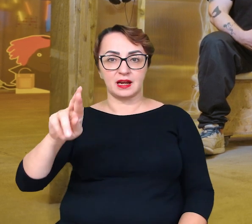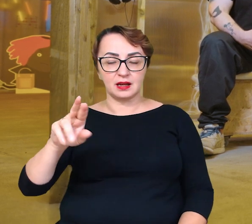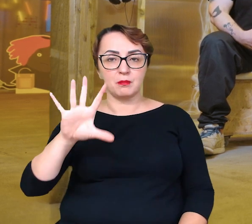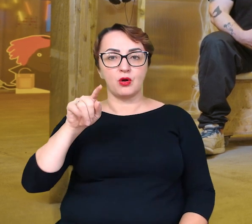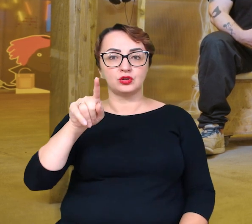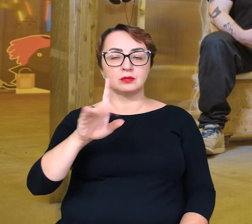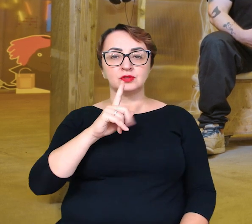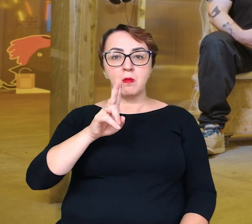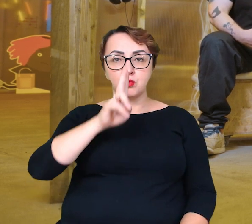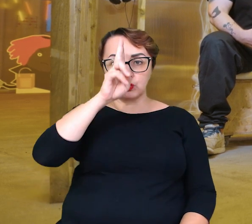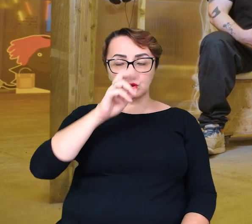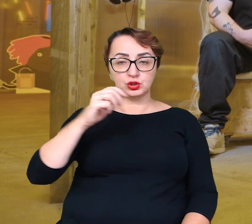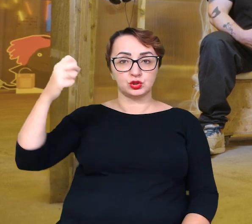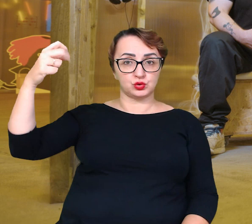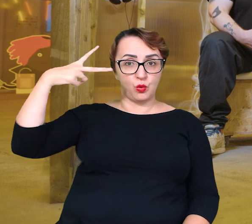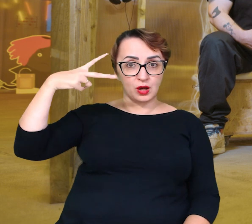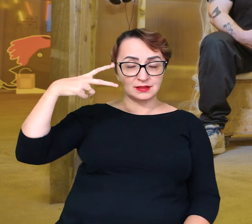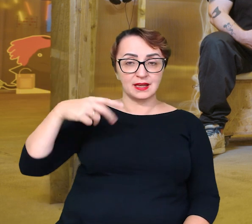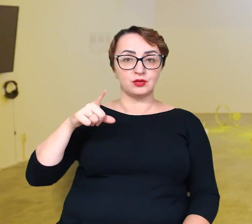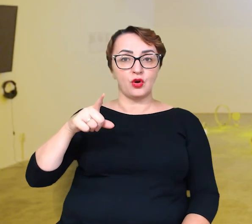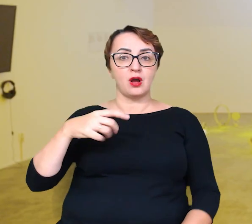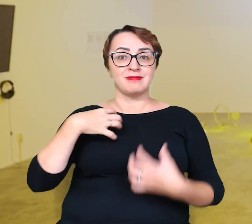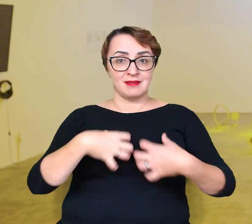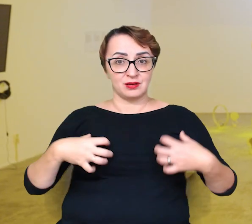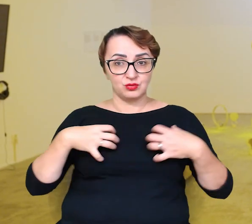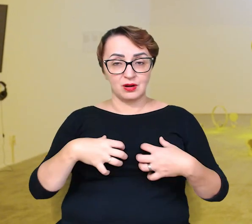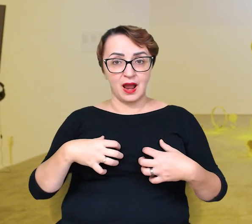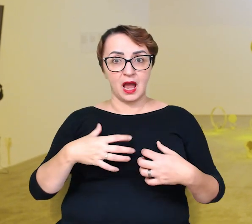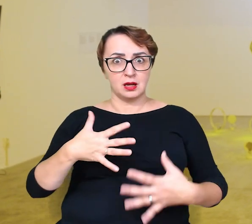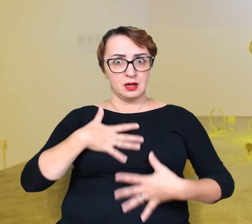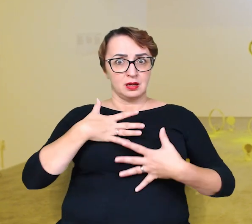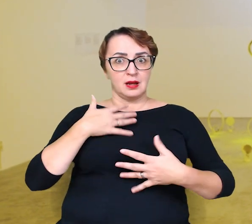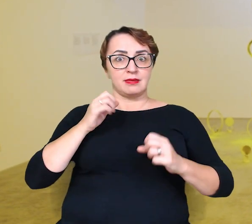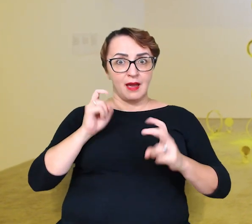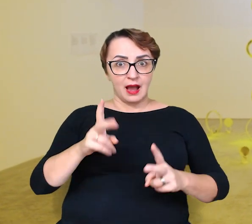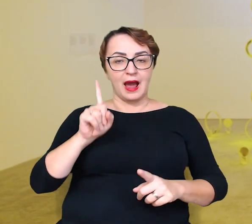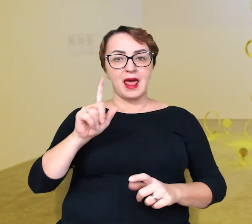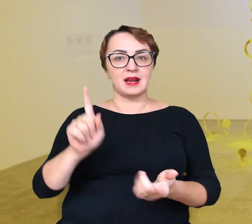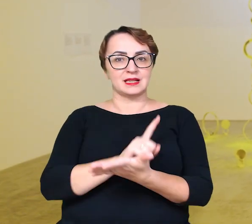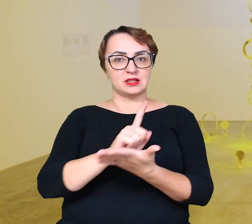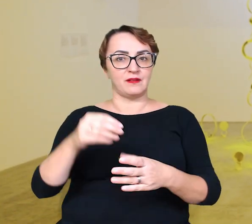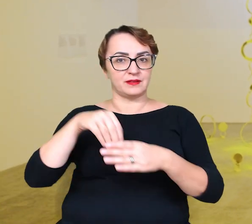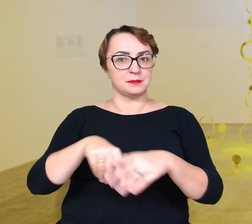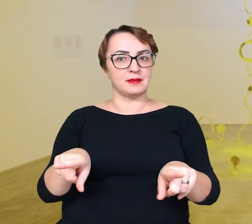z północnym słońcem są ekstatyczne, ale jednocześnie też potrafią być dosyć ryzykowne.